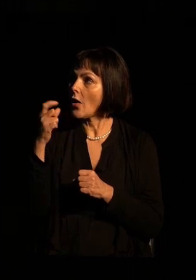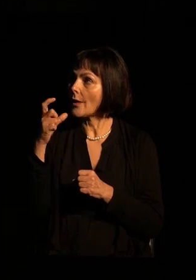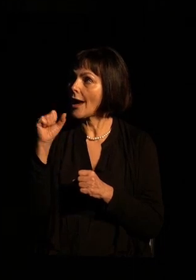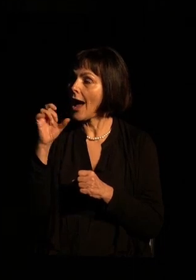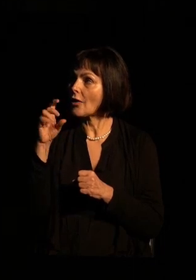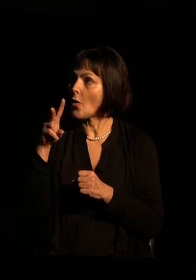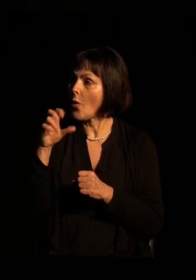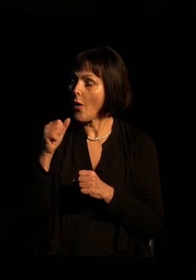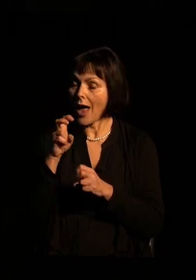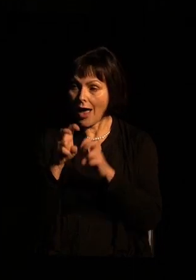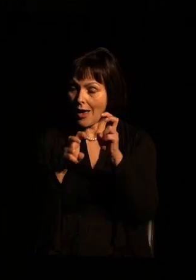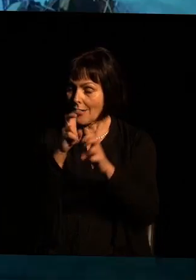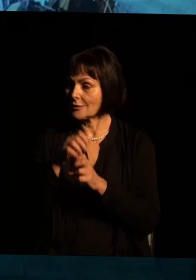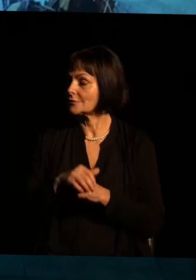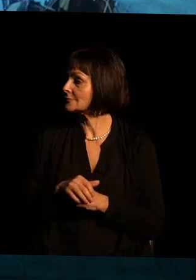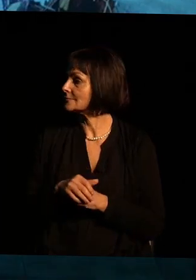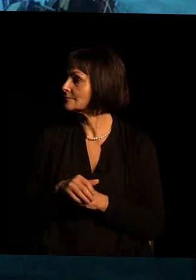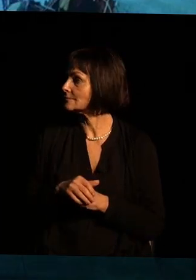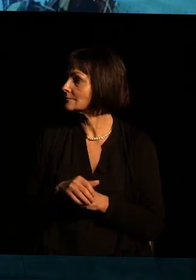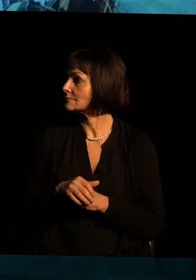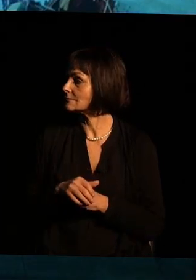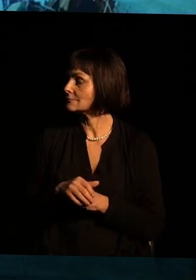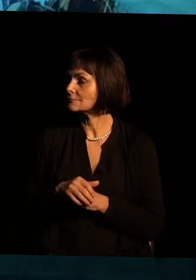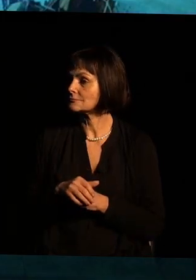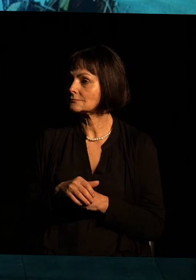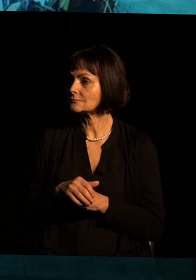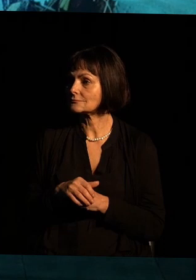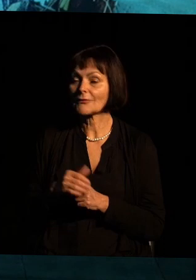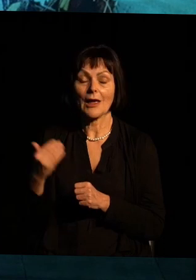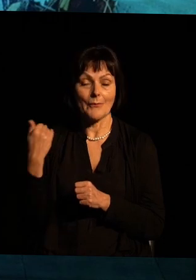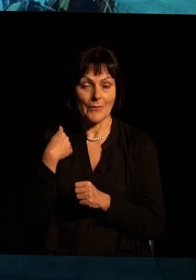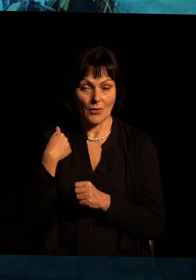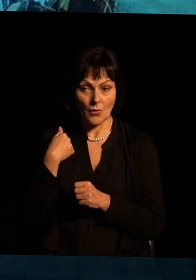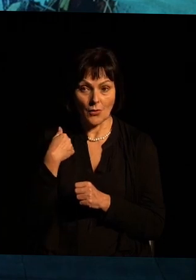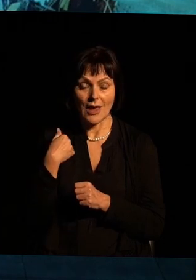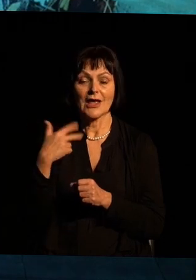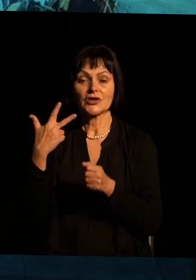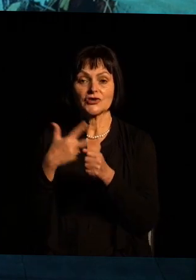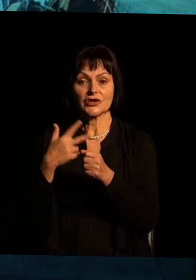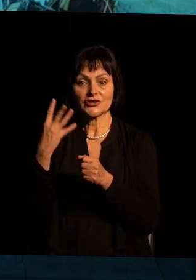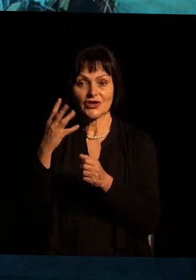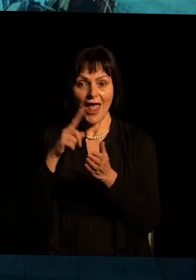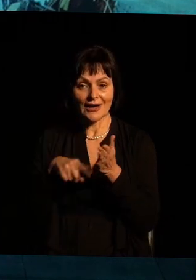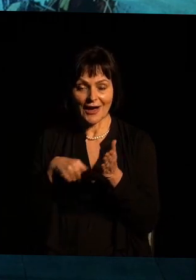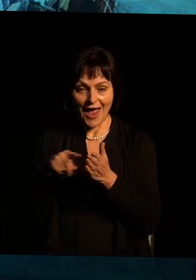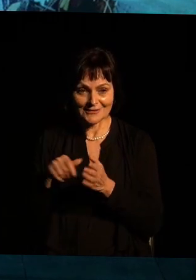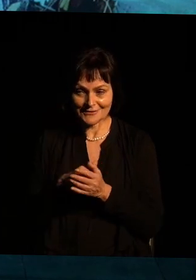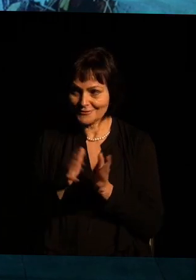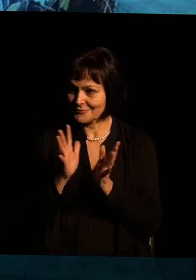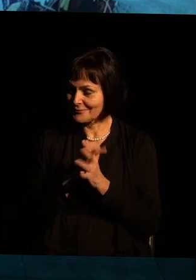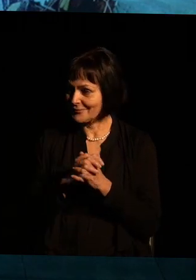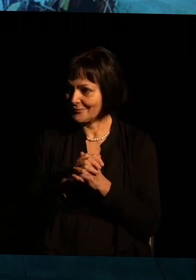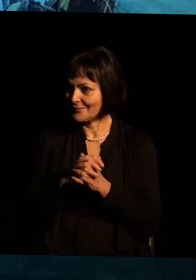zwanych trekkingowych. No i Rysiek był na niej, proszę Państwa, 34 razy, tak,